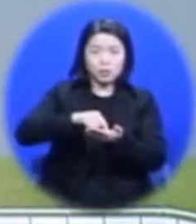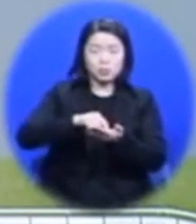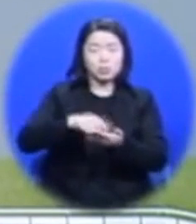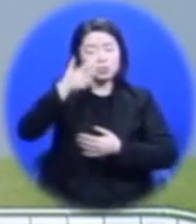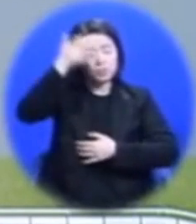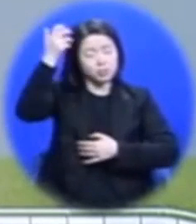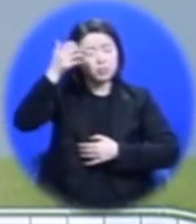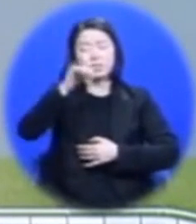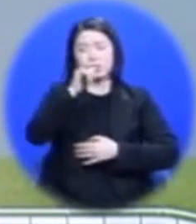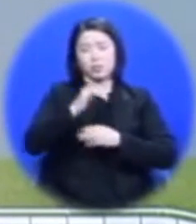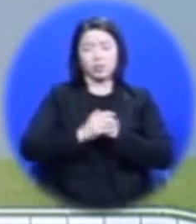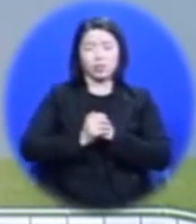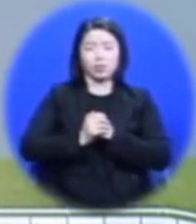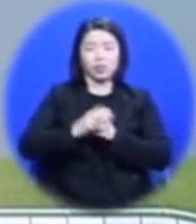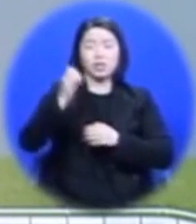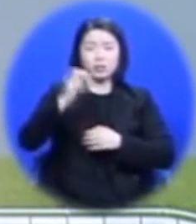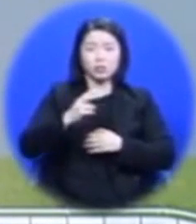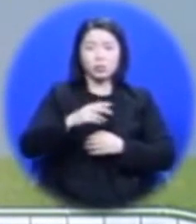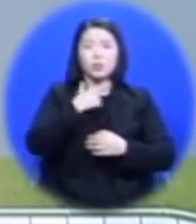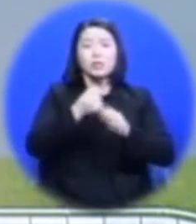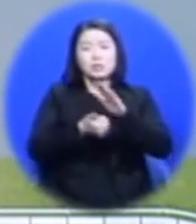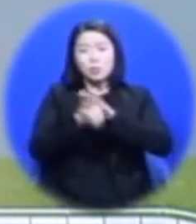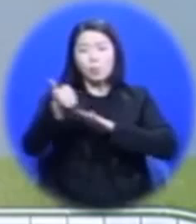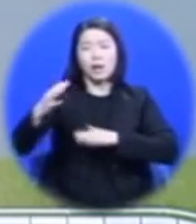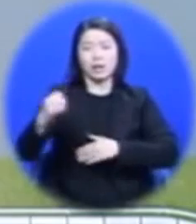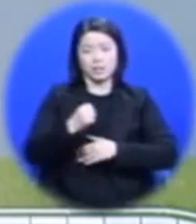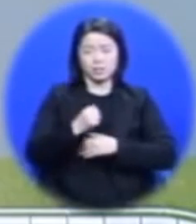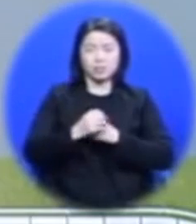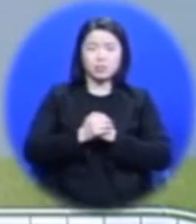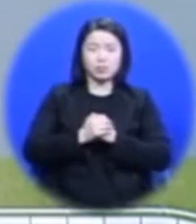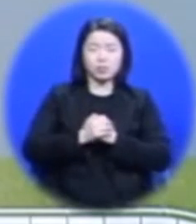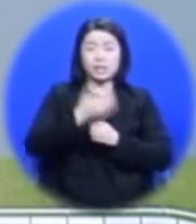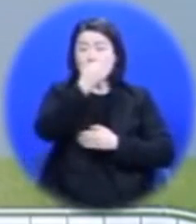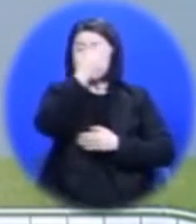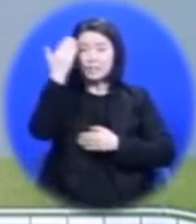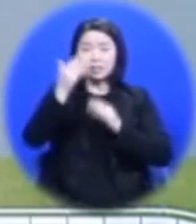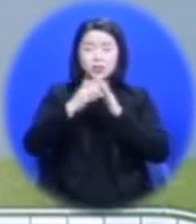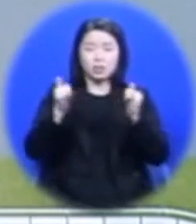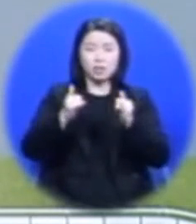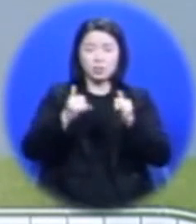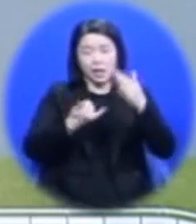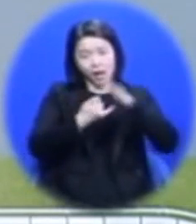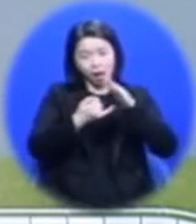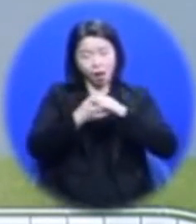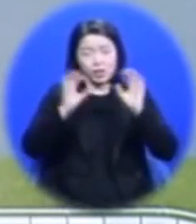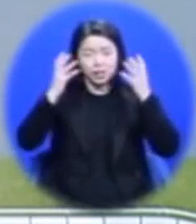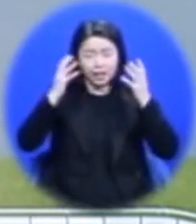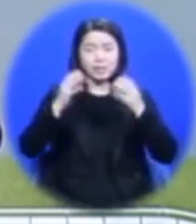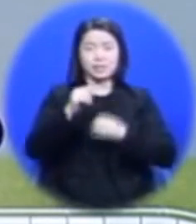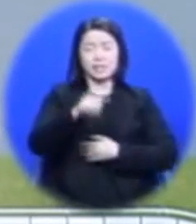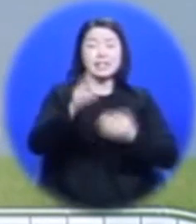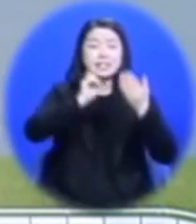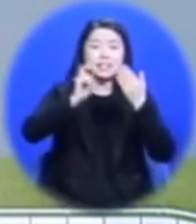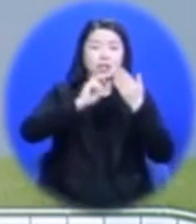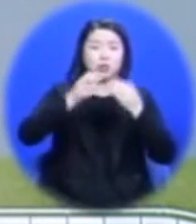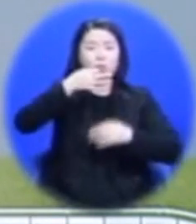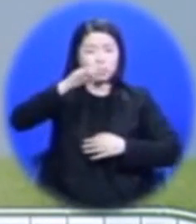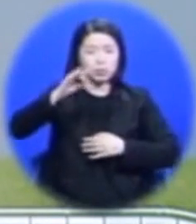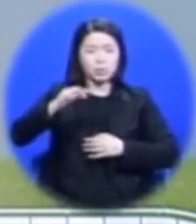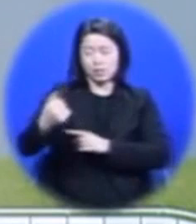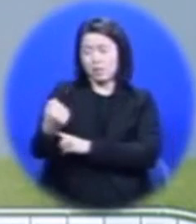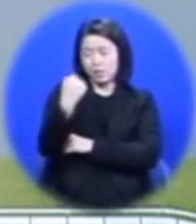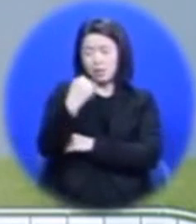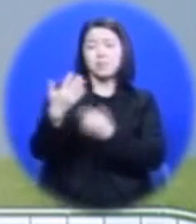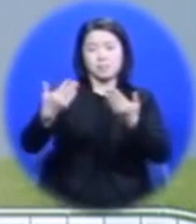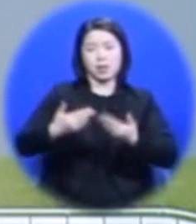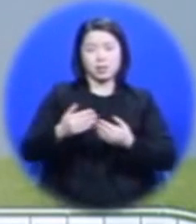꿈꿨어요. 그리고 소망을 가졌어요. 청년들이, 어린아이들이 이 찬송을 부르면서 힘을